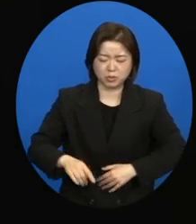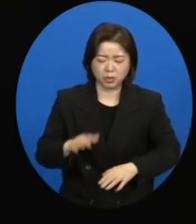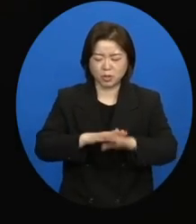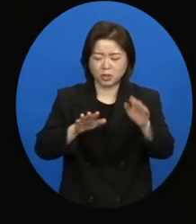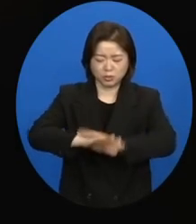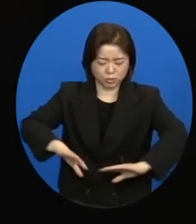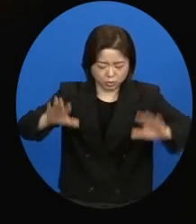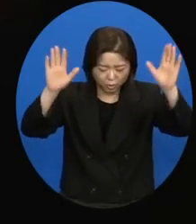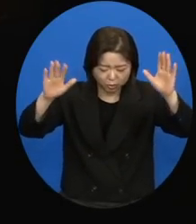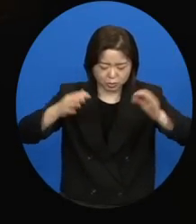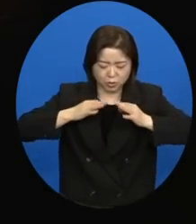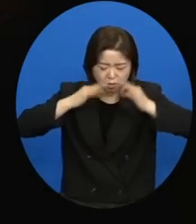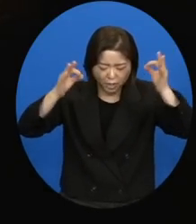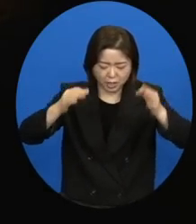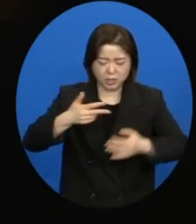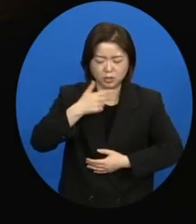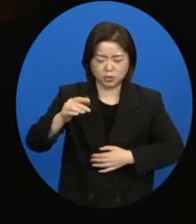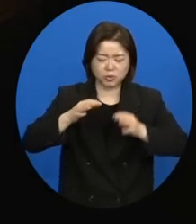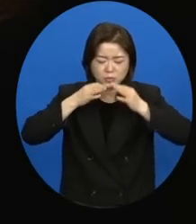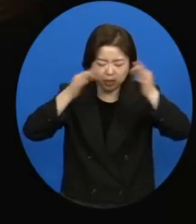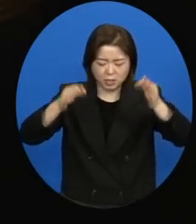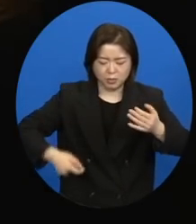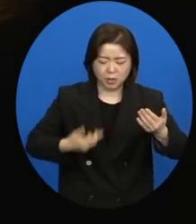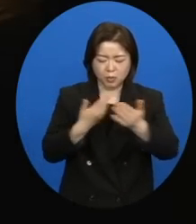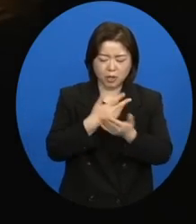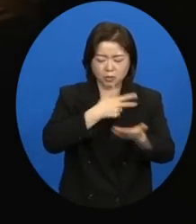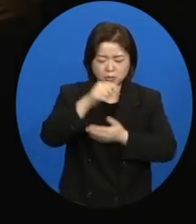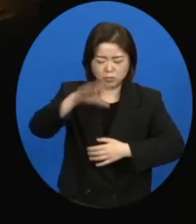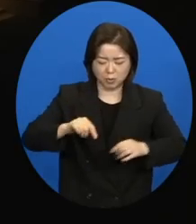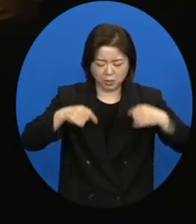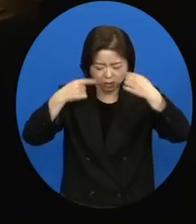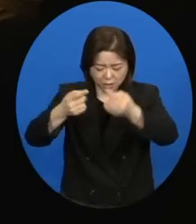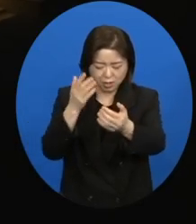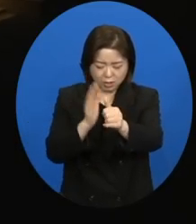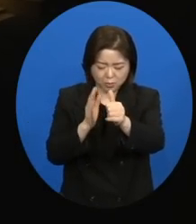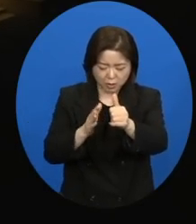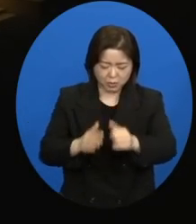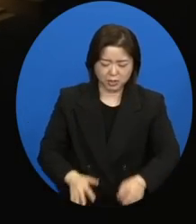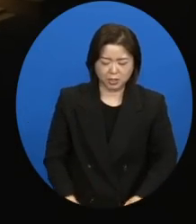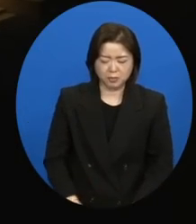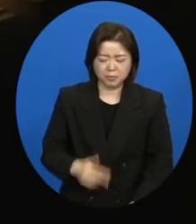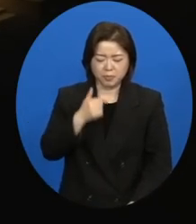들고 간절히 우리 주여 외치고 우리 회개하며 주 앞에 나가겠습니다. 주여